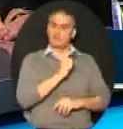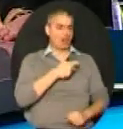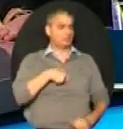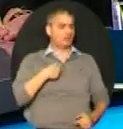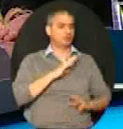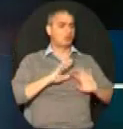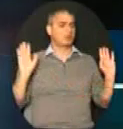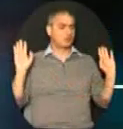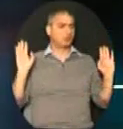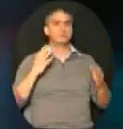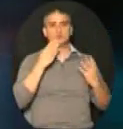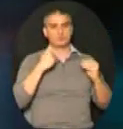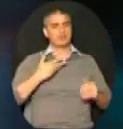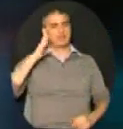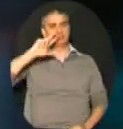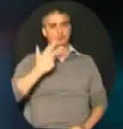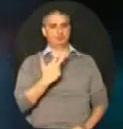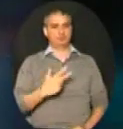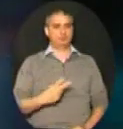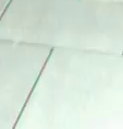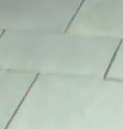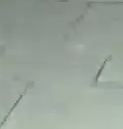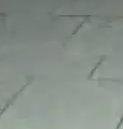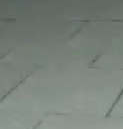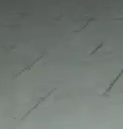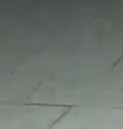רחמנא ליצלן. גם אנחנו לטובת מדינת ישראל, ואתה לא